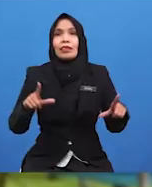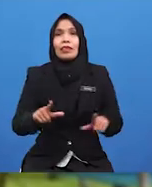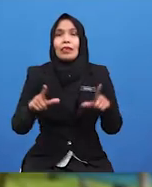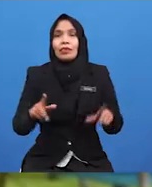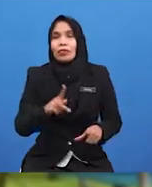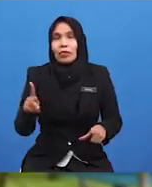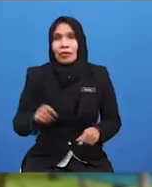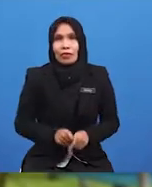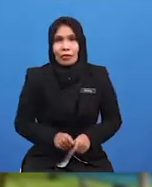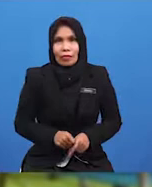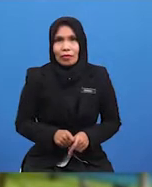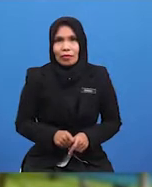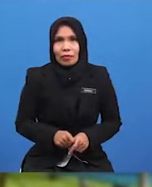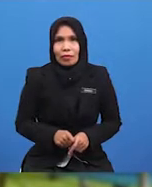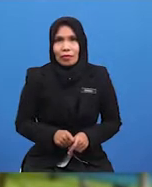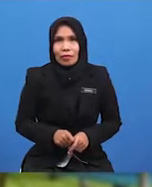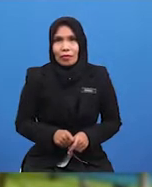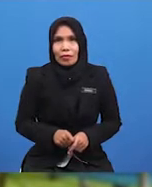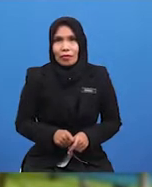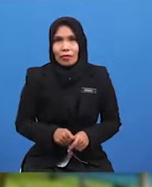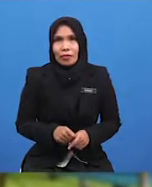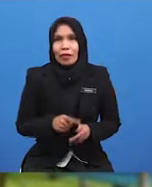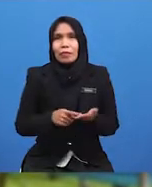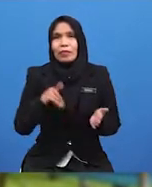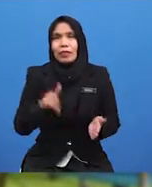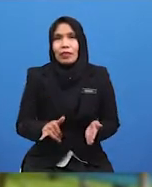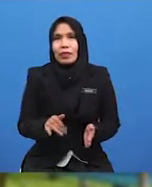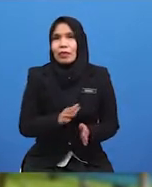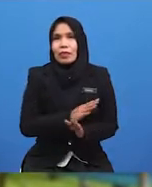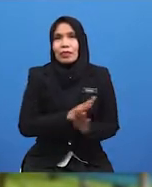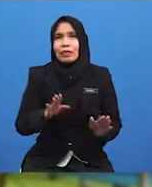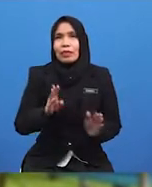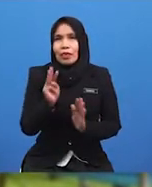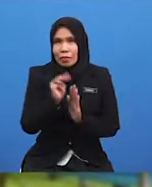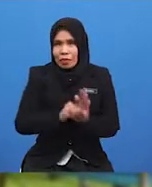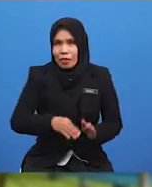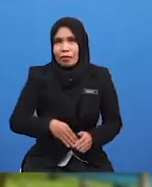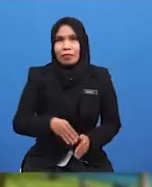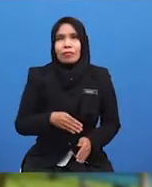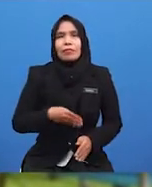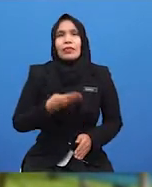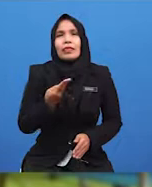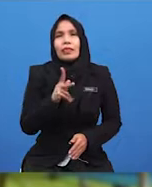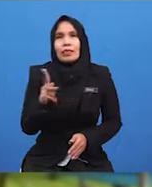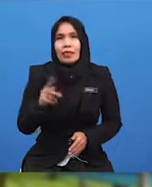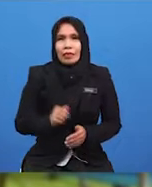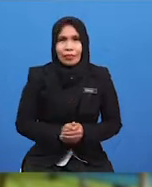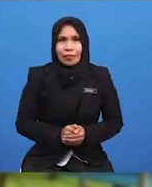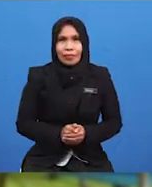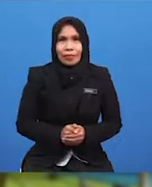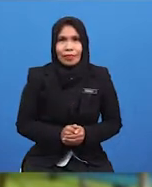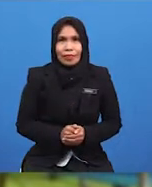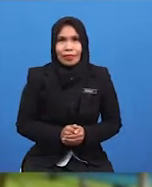akui kesalahan diri kita meminta maaf pada diri sendiri dan